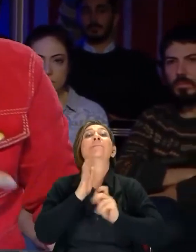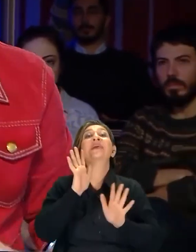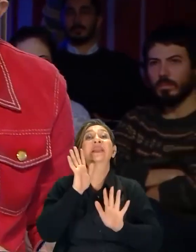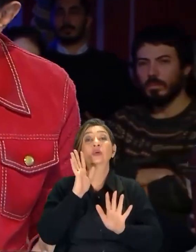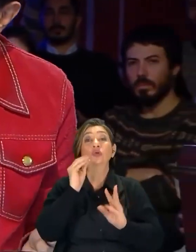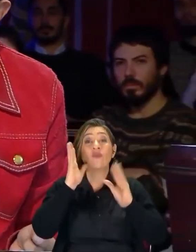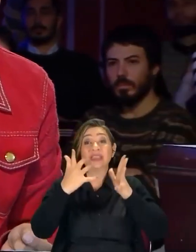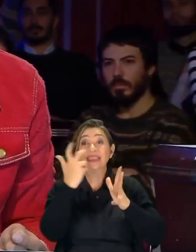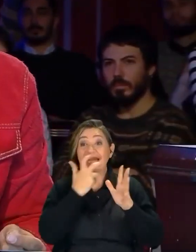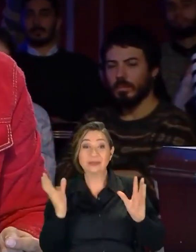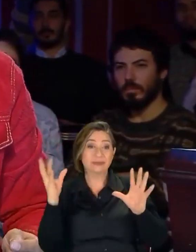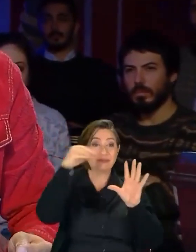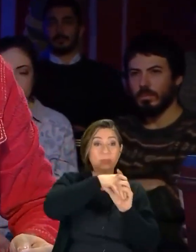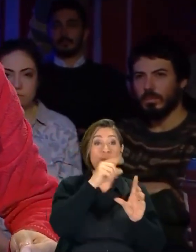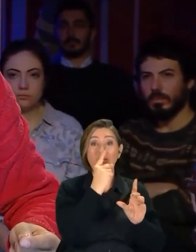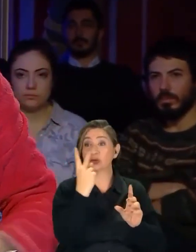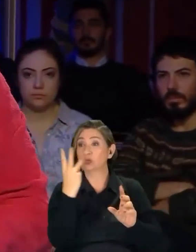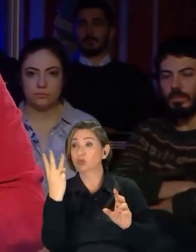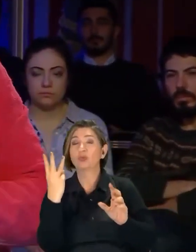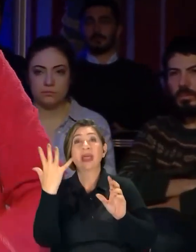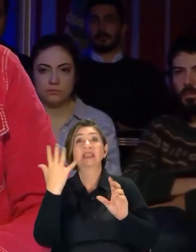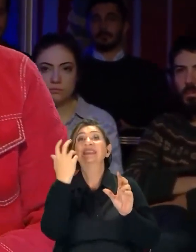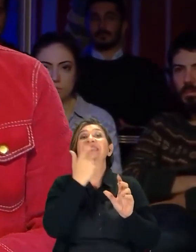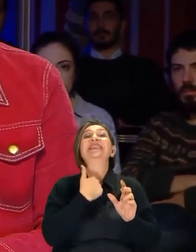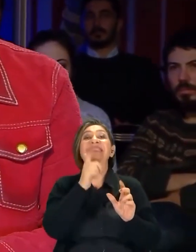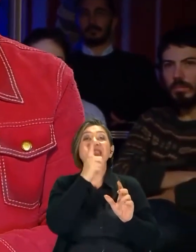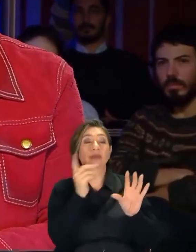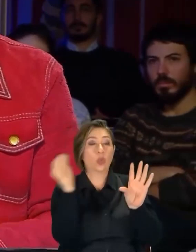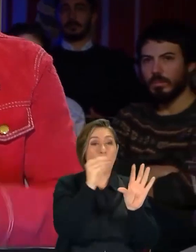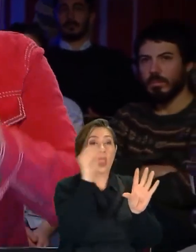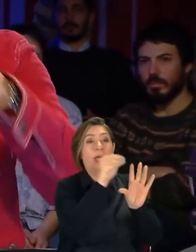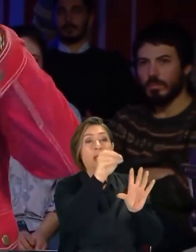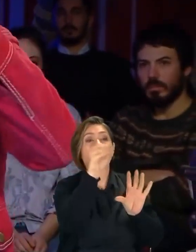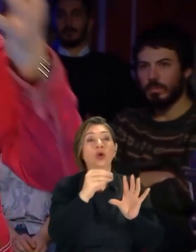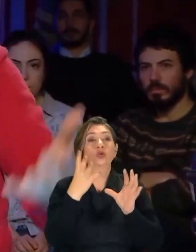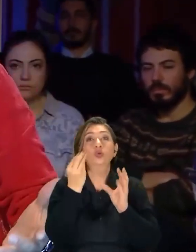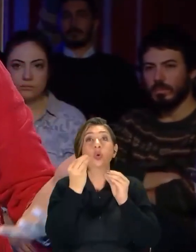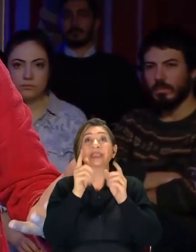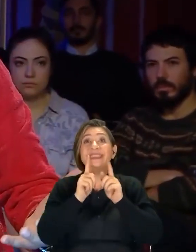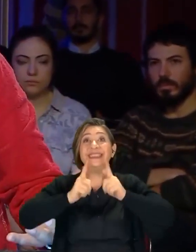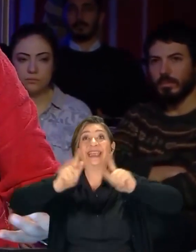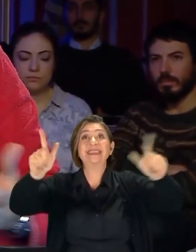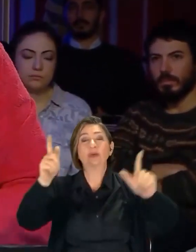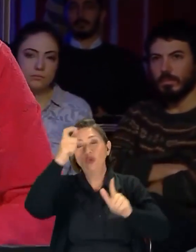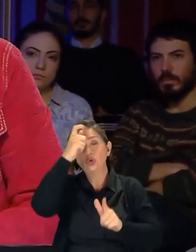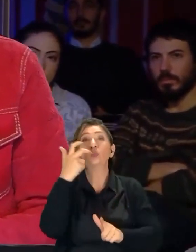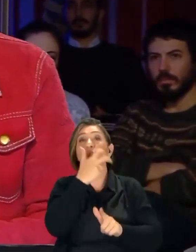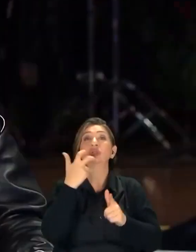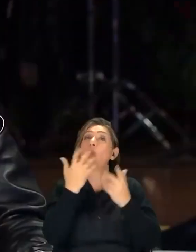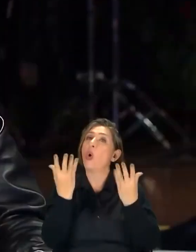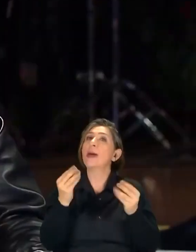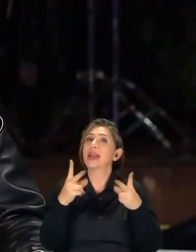çok seslilik yapılabiliyor 1 3 5 sesler konabiliyor dolayısıyla da o zaman Çok Sesli Türk Müziği haline gelebiliyor